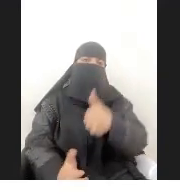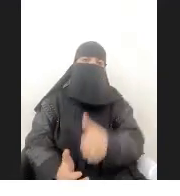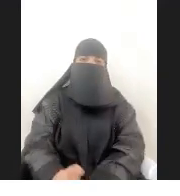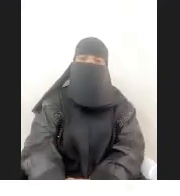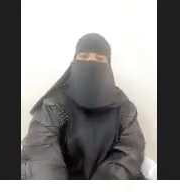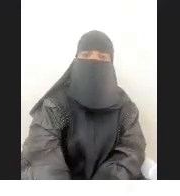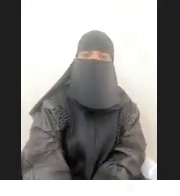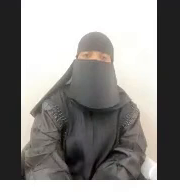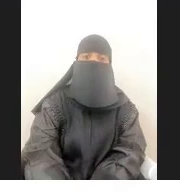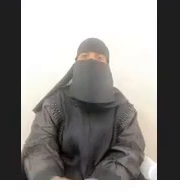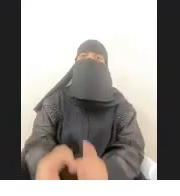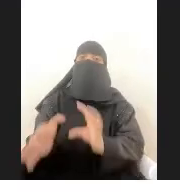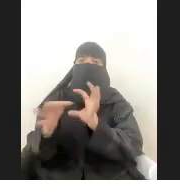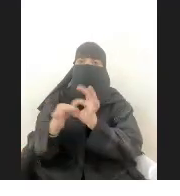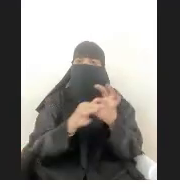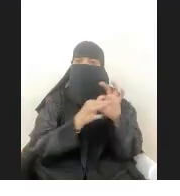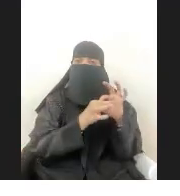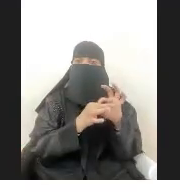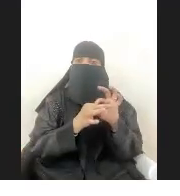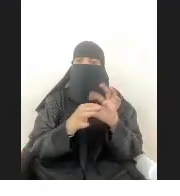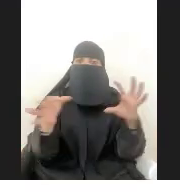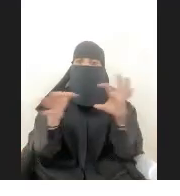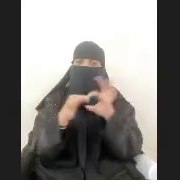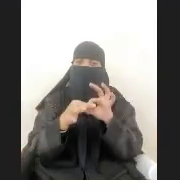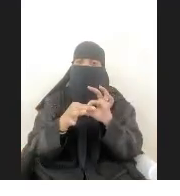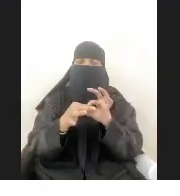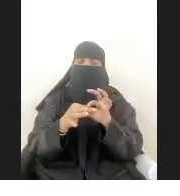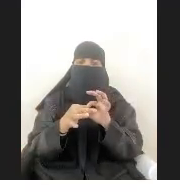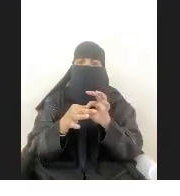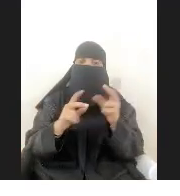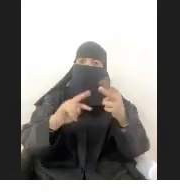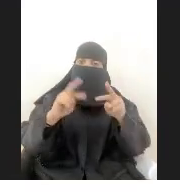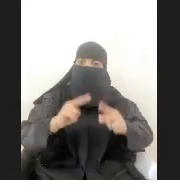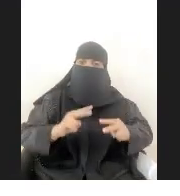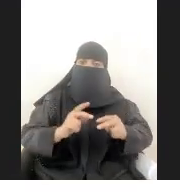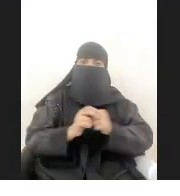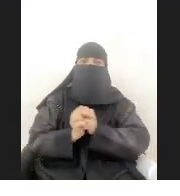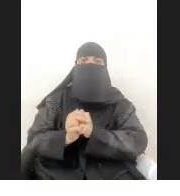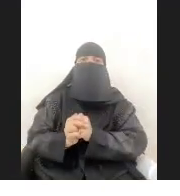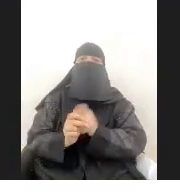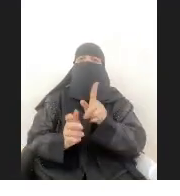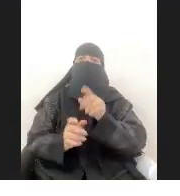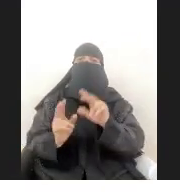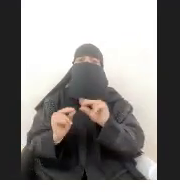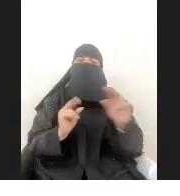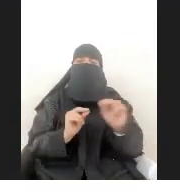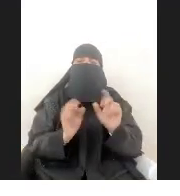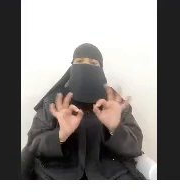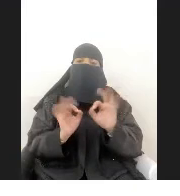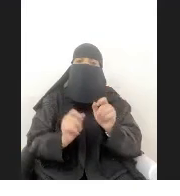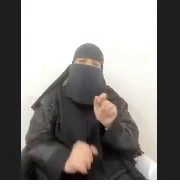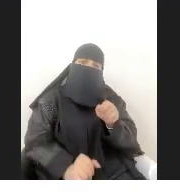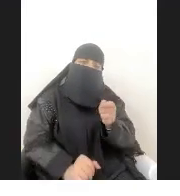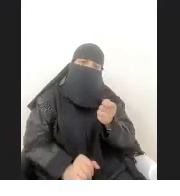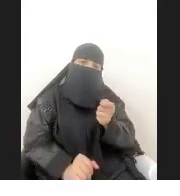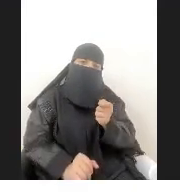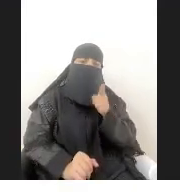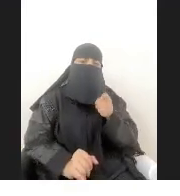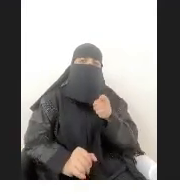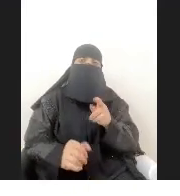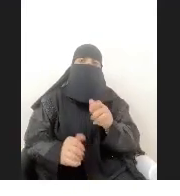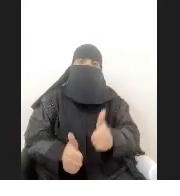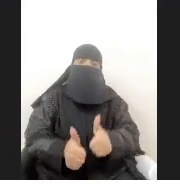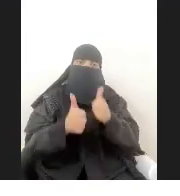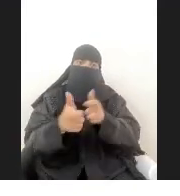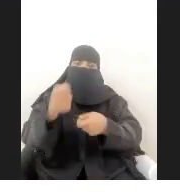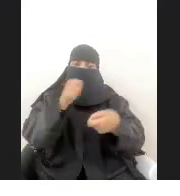فيه يعني فيه زي ما نقول احنا مفتاح، انا اعرف اني انا يعني قد استطعت اني انا اصمم تعلم